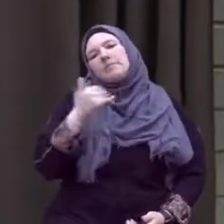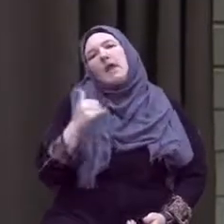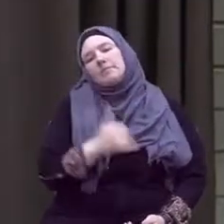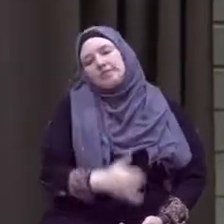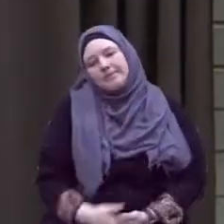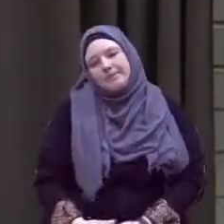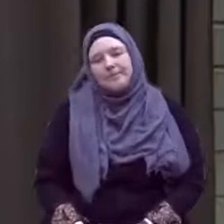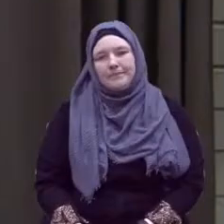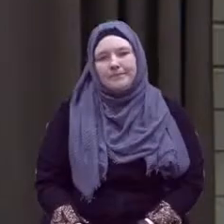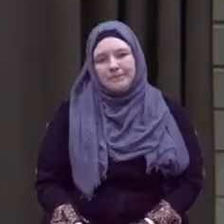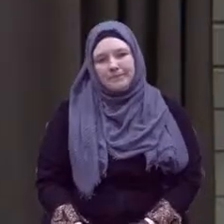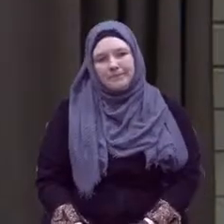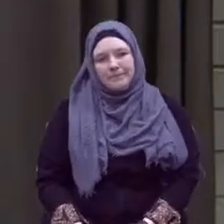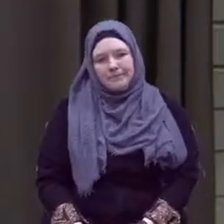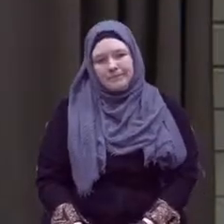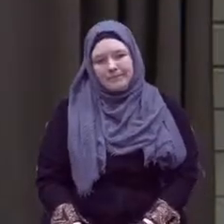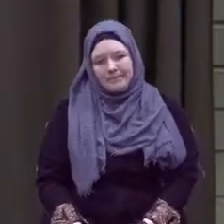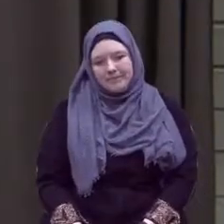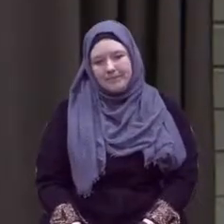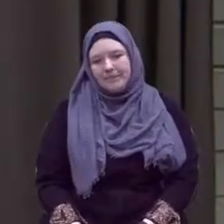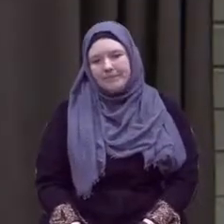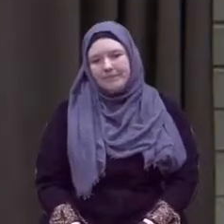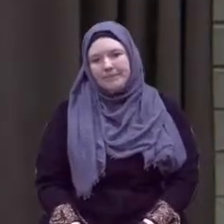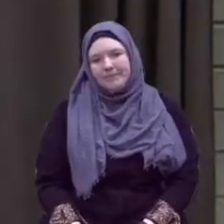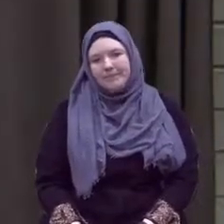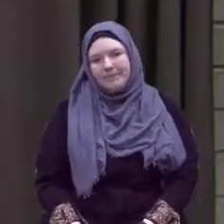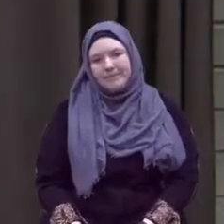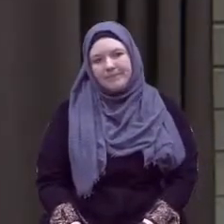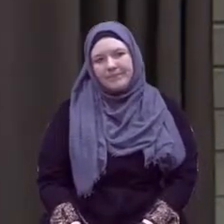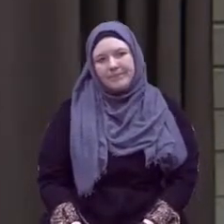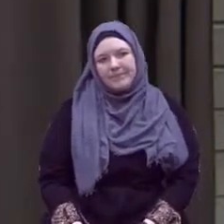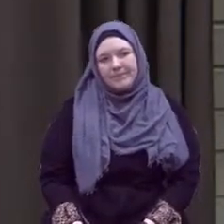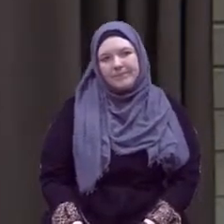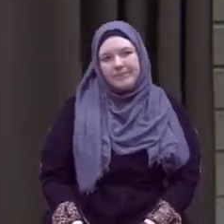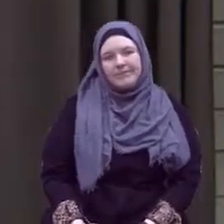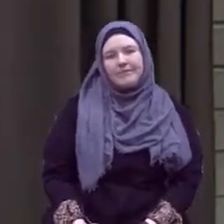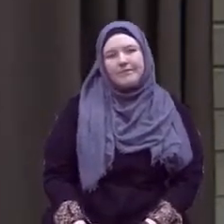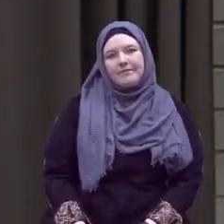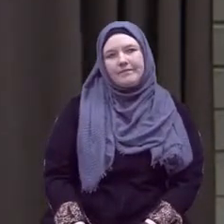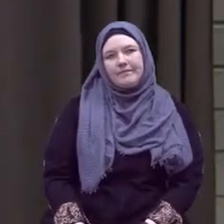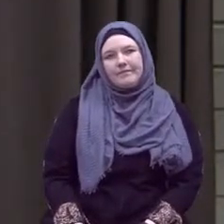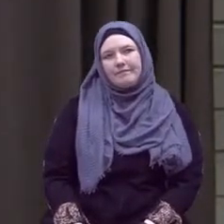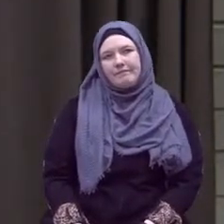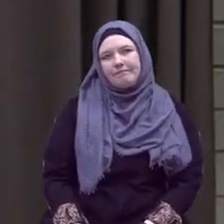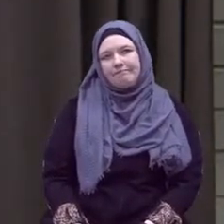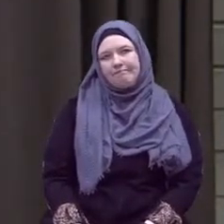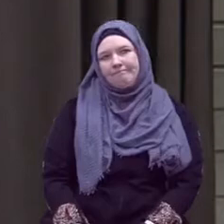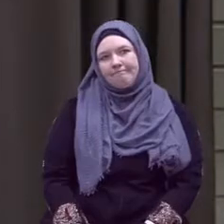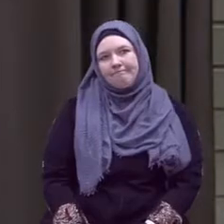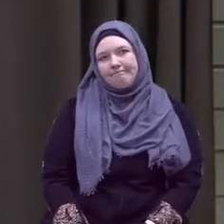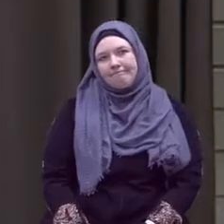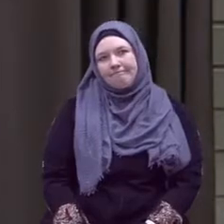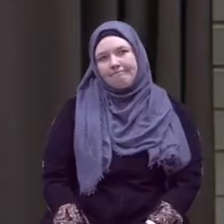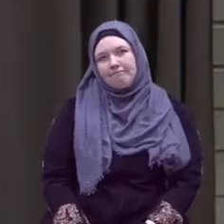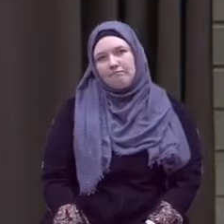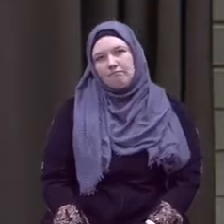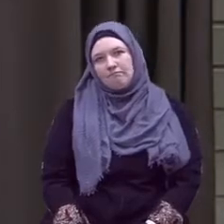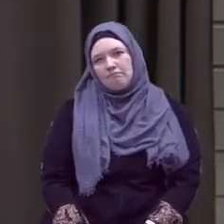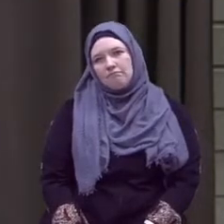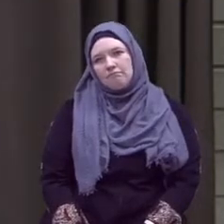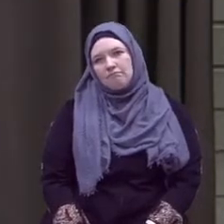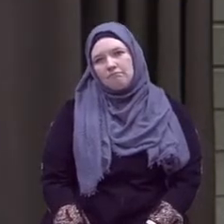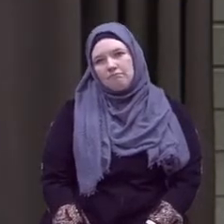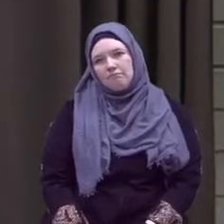مُسِيءُ النَّهَارِ وَيَبْسُطُ يَدَهُ بِالنَّهَارِ لِيَتُوبَ مُسِيءُ اللَّيْلِ حَتَّى